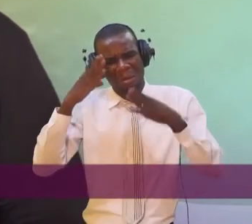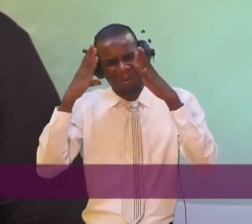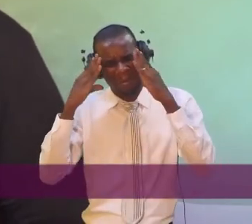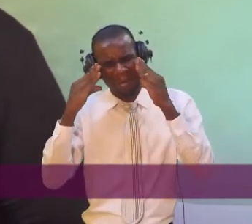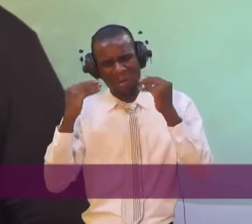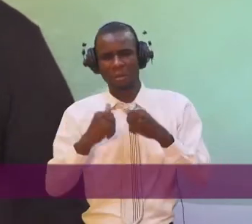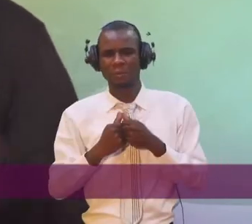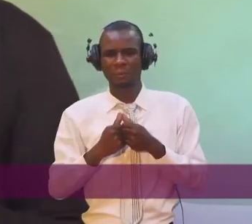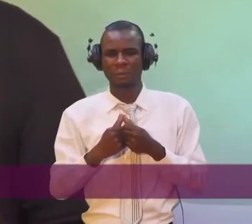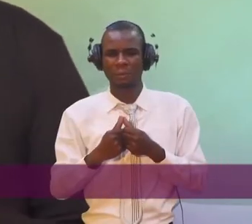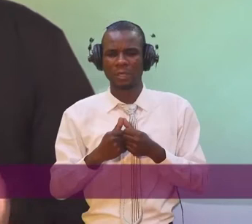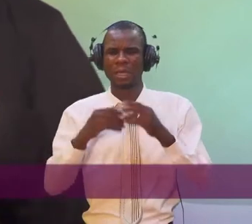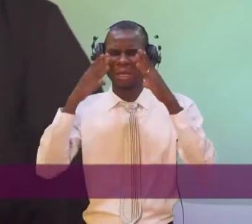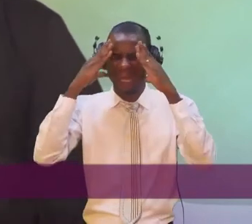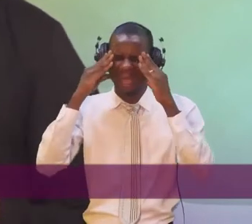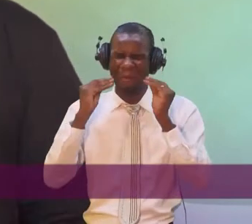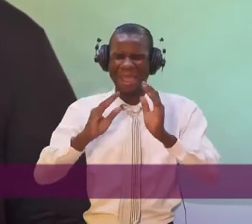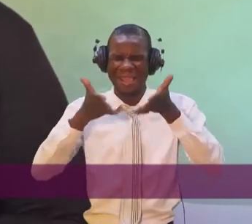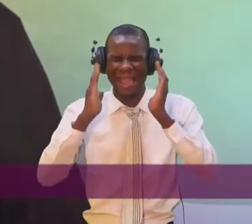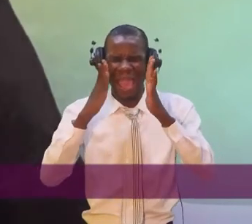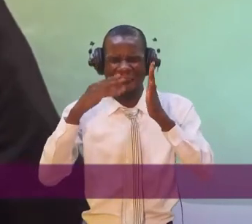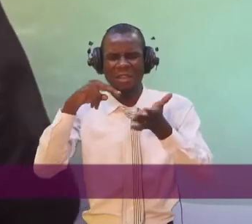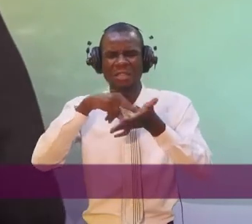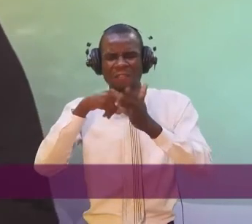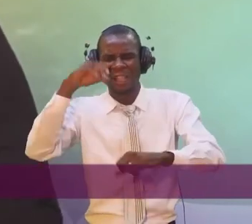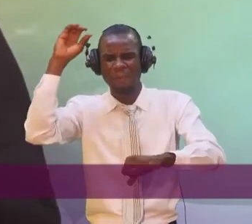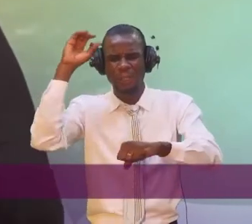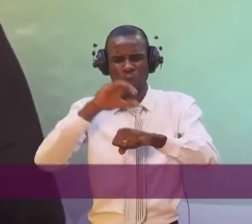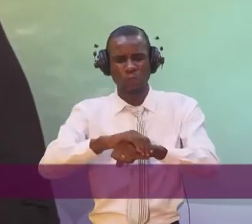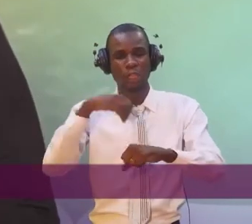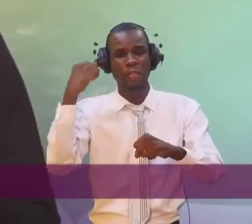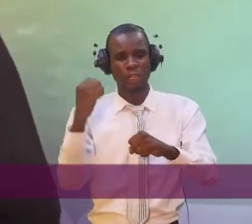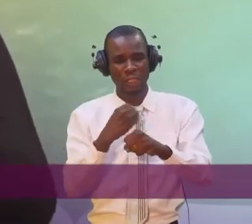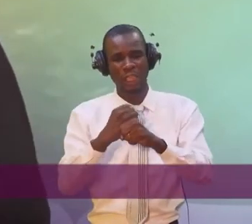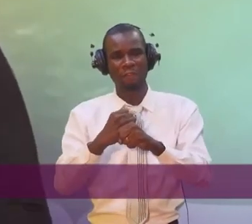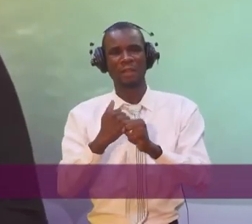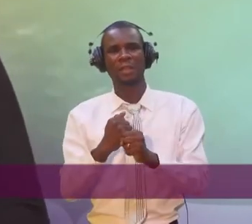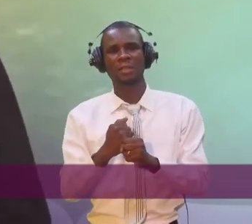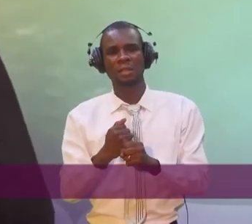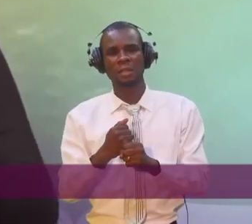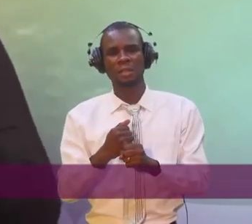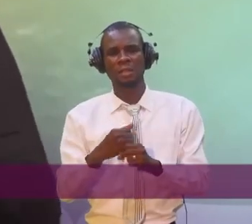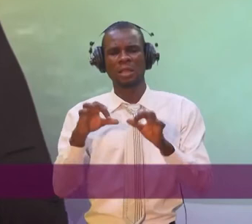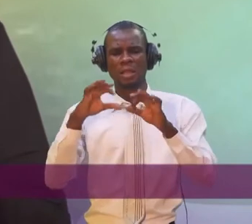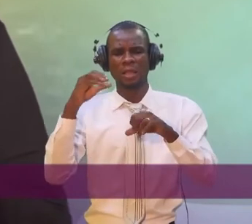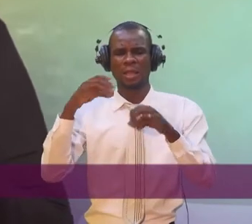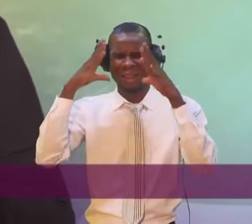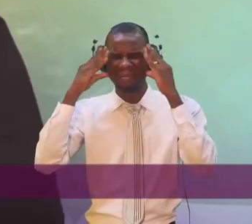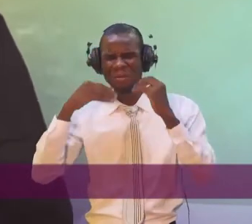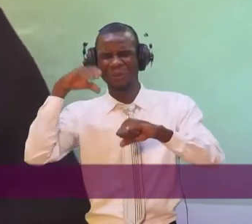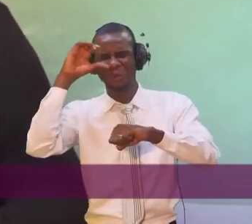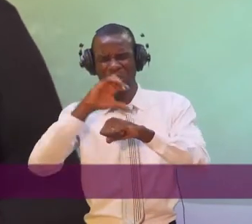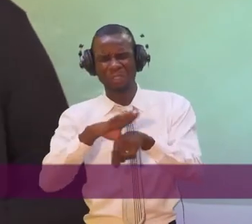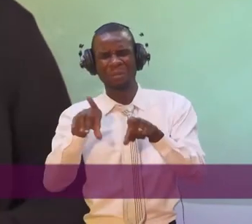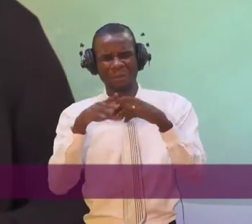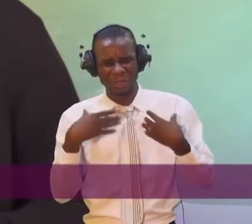Na unaweza kusikia kwamba una huzuni na unavunjika moyo, na